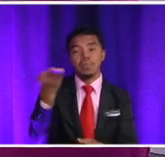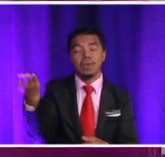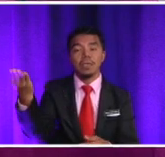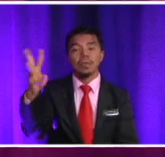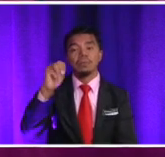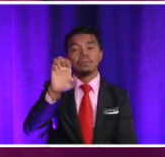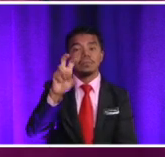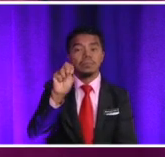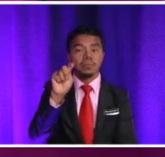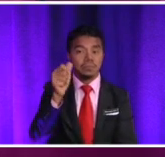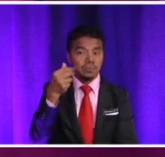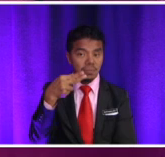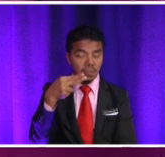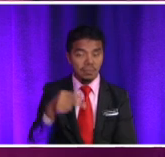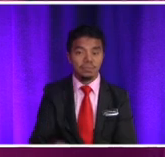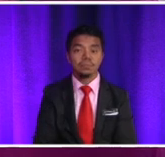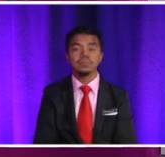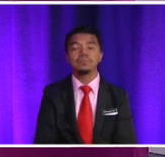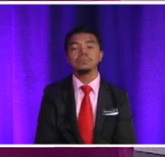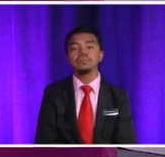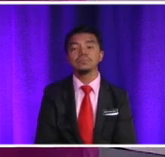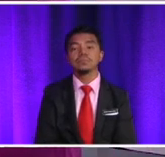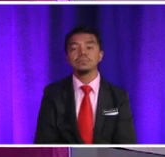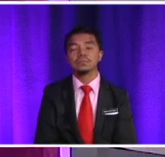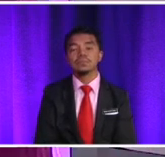lahirnya pula unsur-unsur